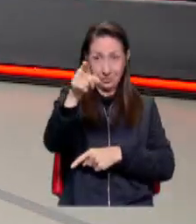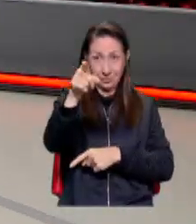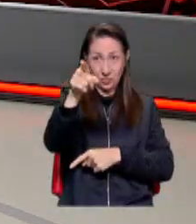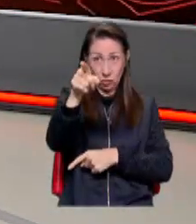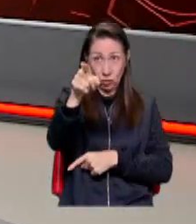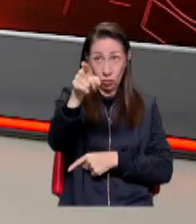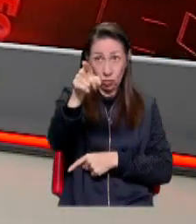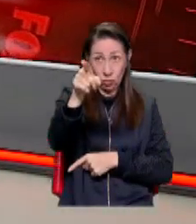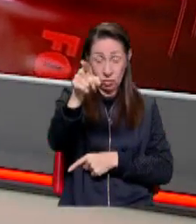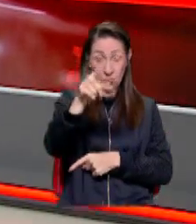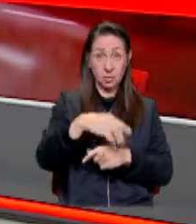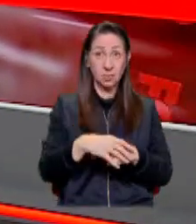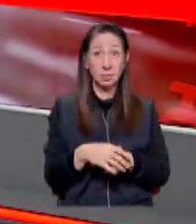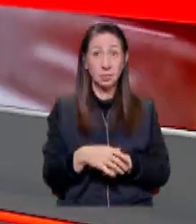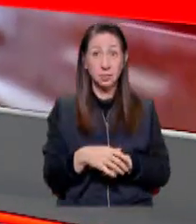Şu.